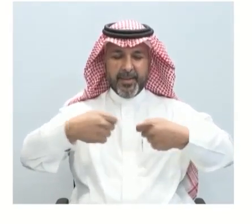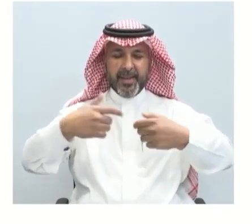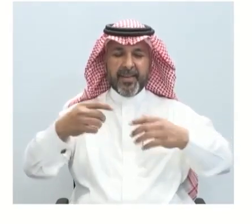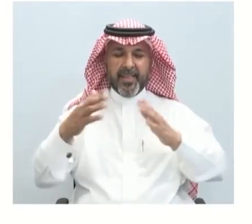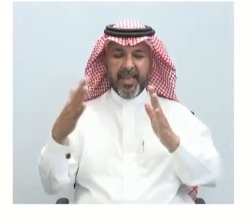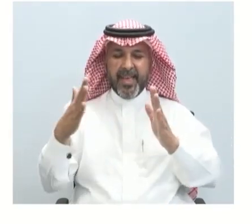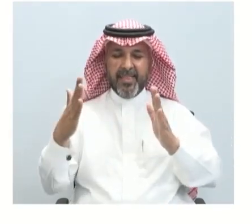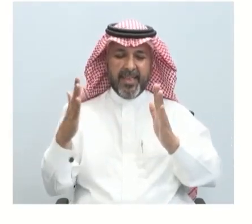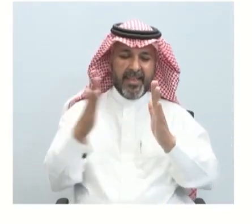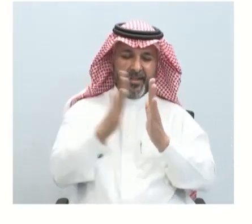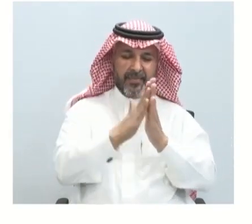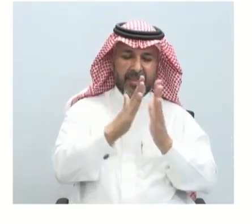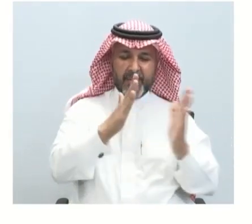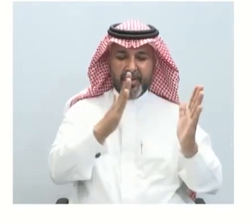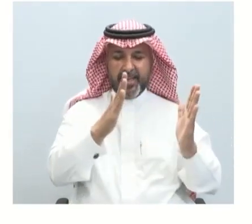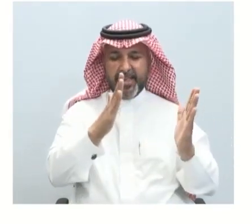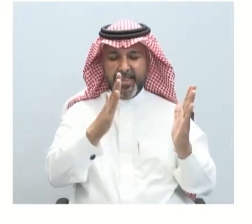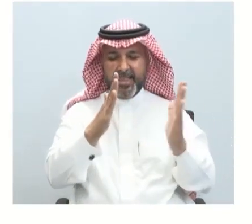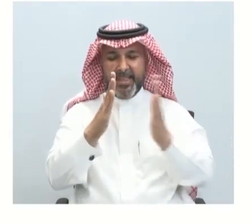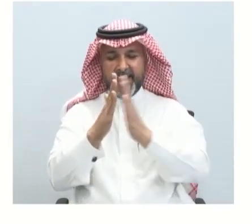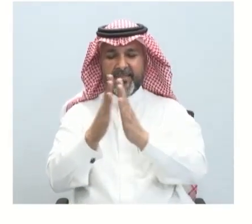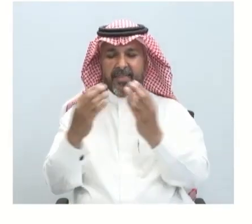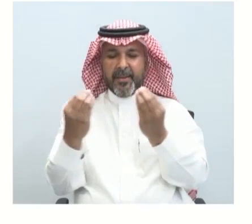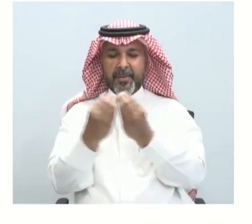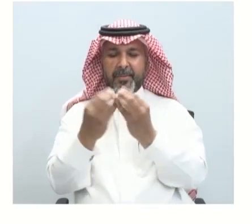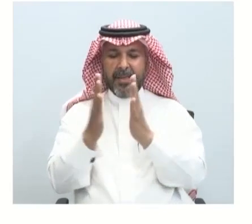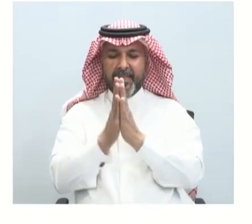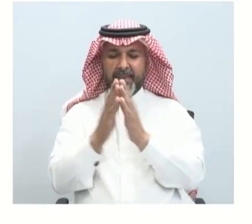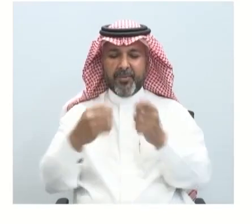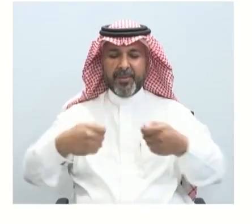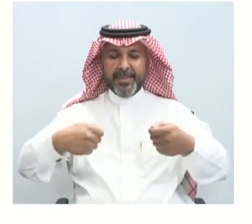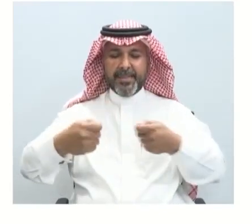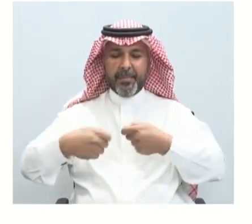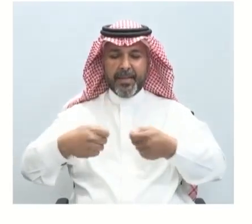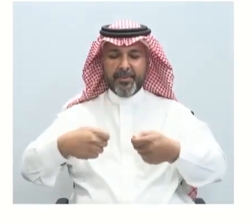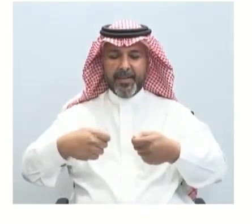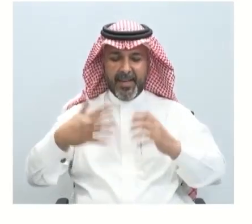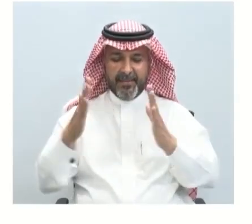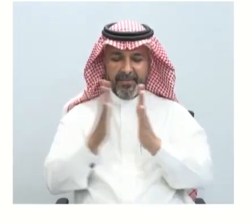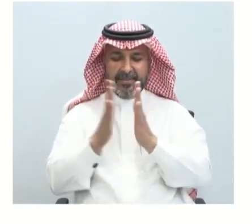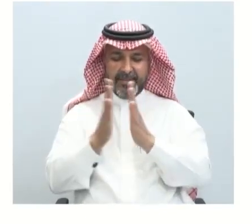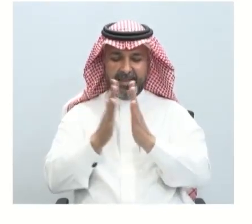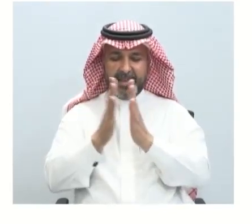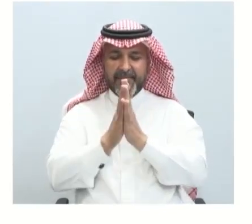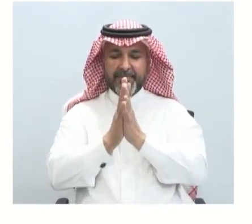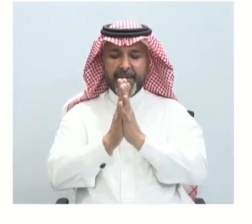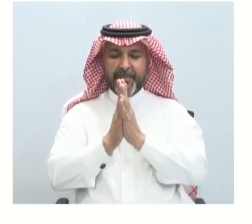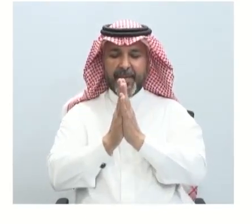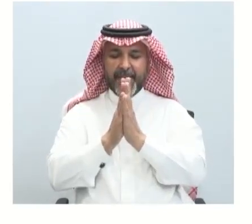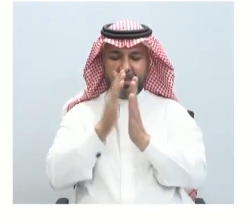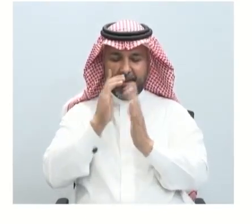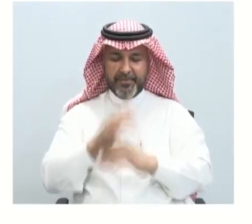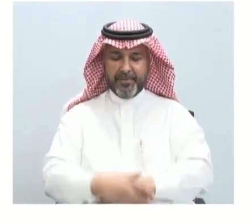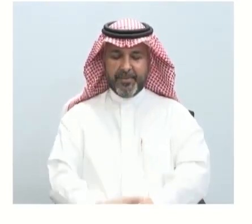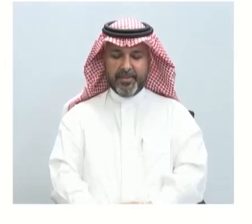اذا ابرز اهم صفات السمات في الطور التمهيدي الاول هو حدوث عمليه التصالب حدوث عمليه التشابك ما هي